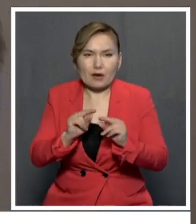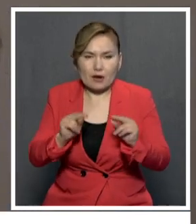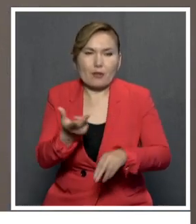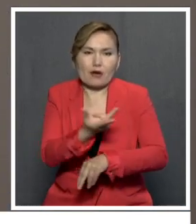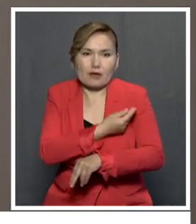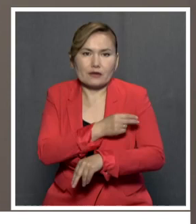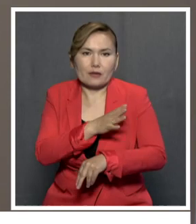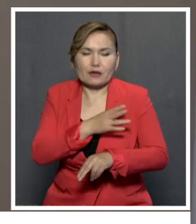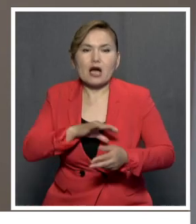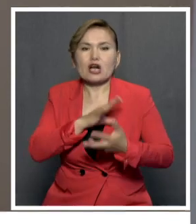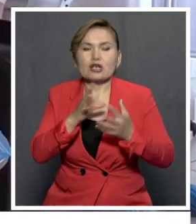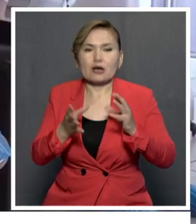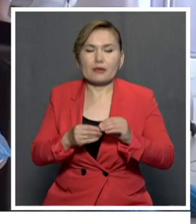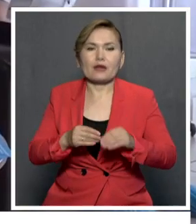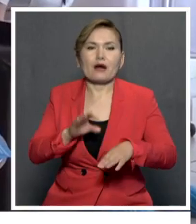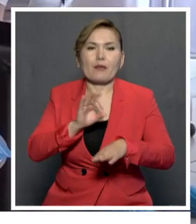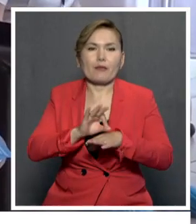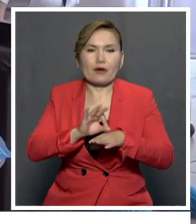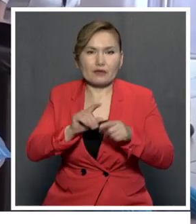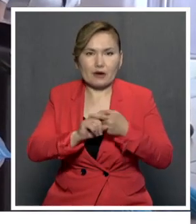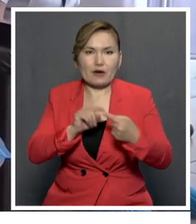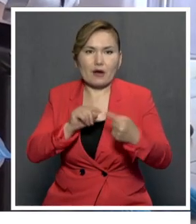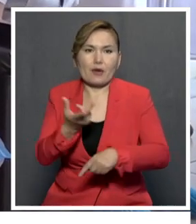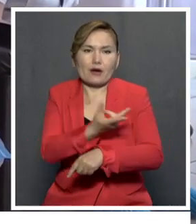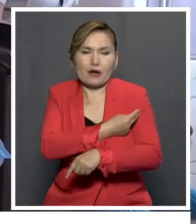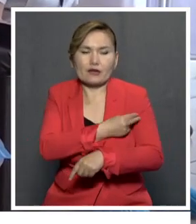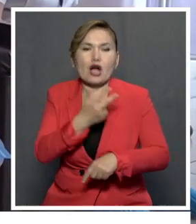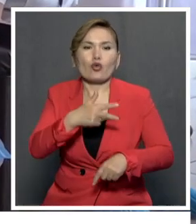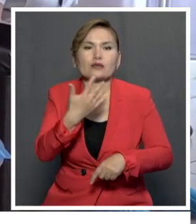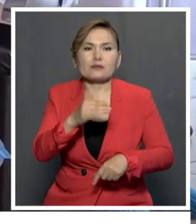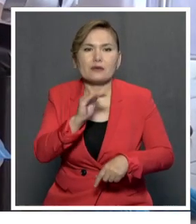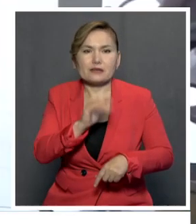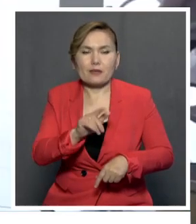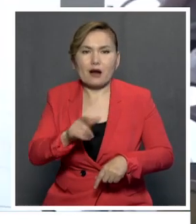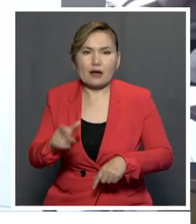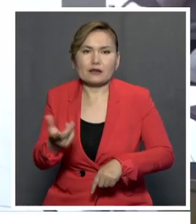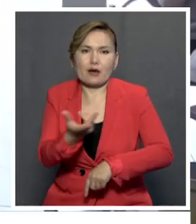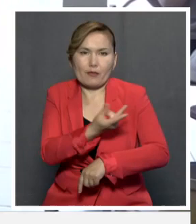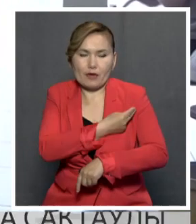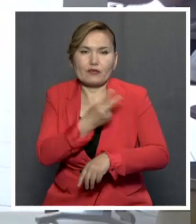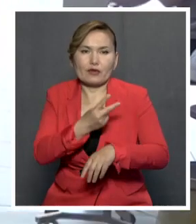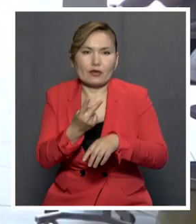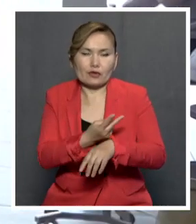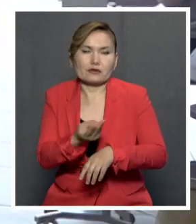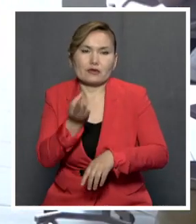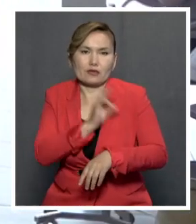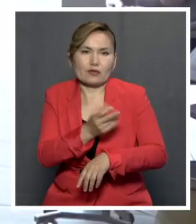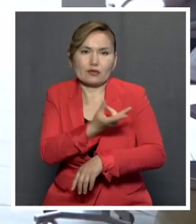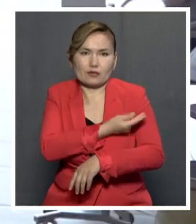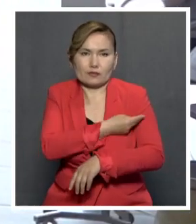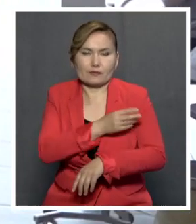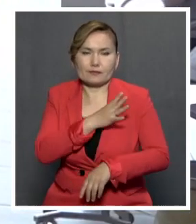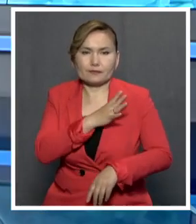саласының мамандары. Жалпы екпе салдырған азаматтардың 35 мыңнан астамы екпенің екінші дозасын алып үлгерген.